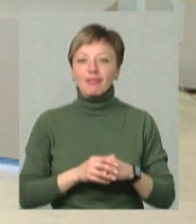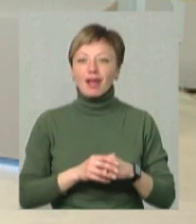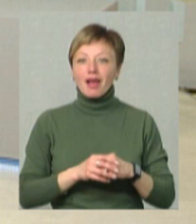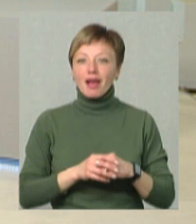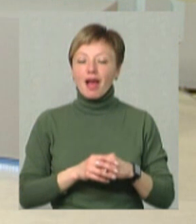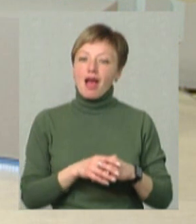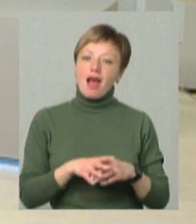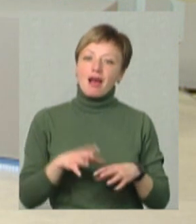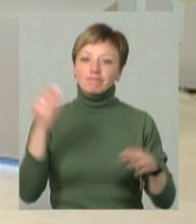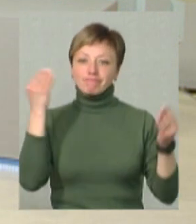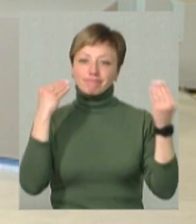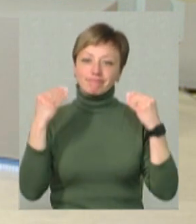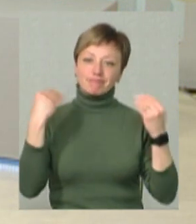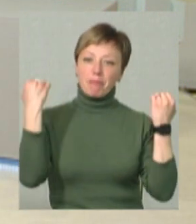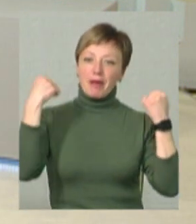вбрався в шати переможців,